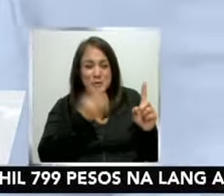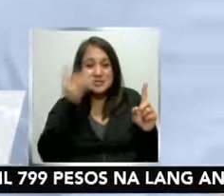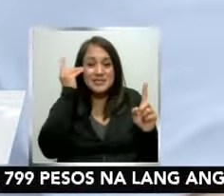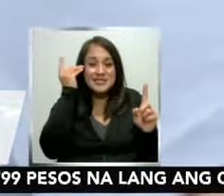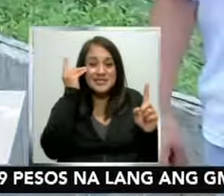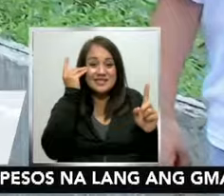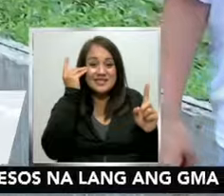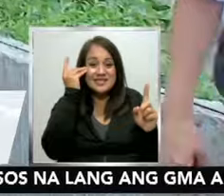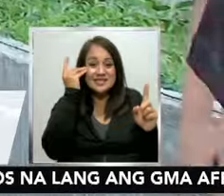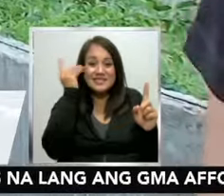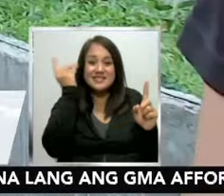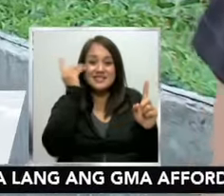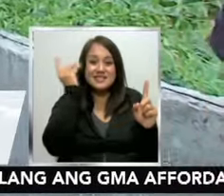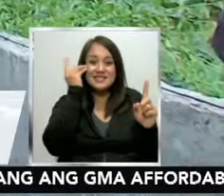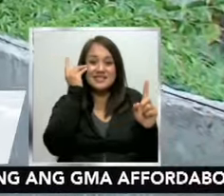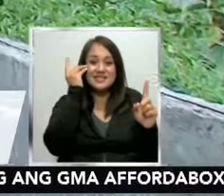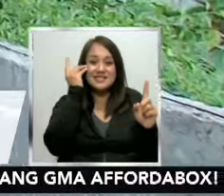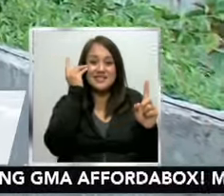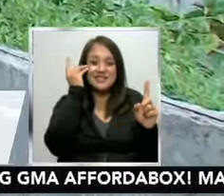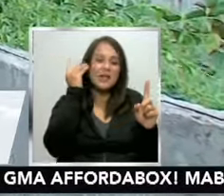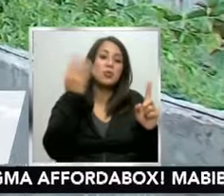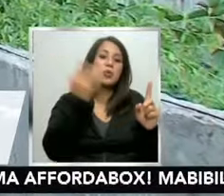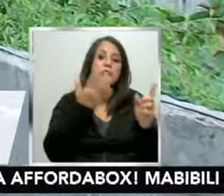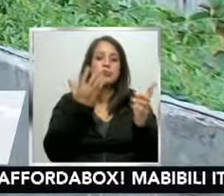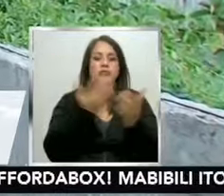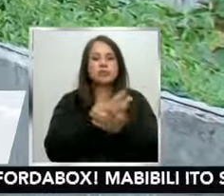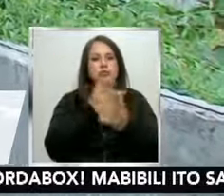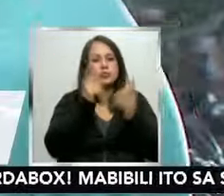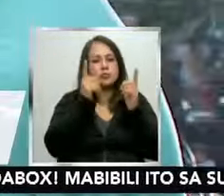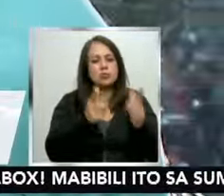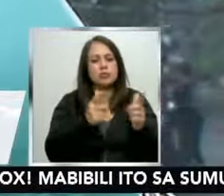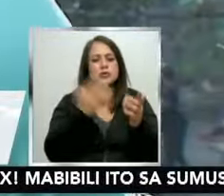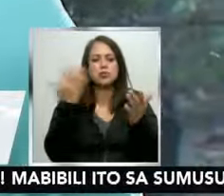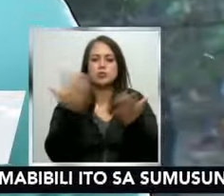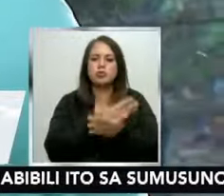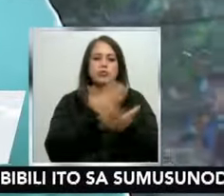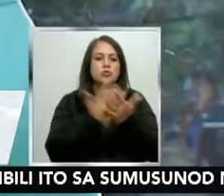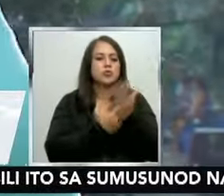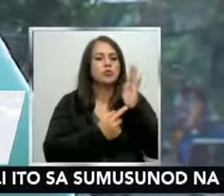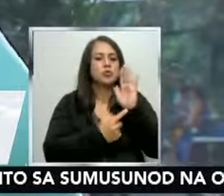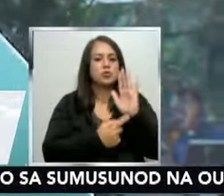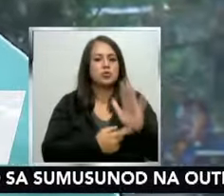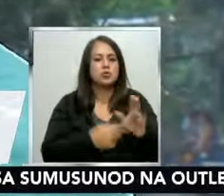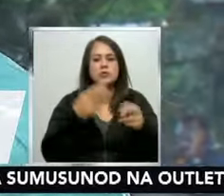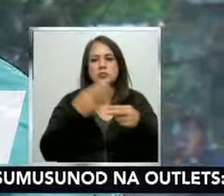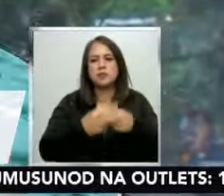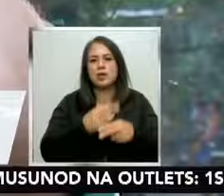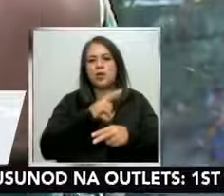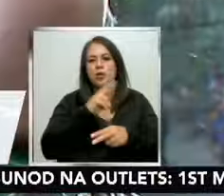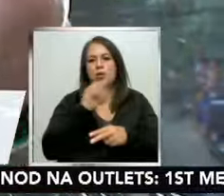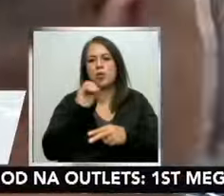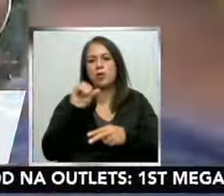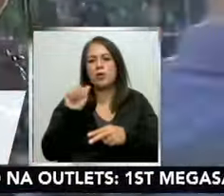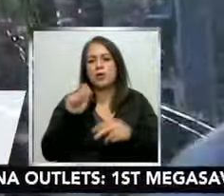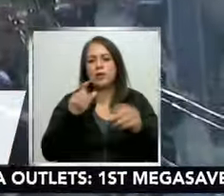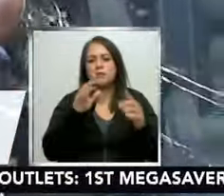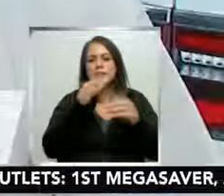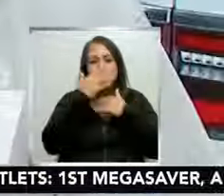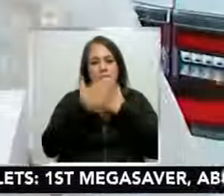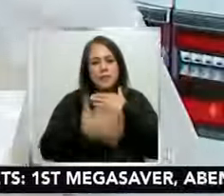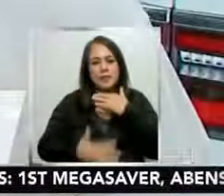pala. Ito ang look ni Ding Dong sa bago niyang series na Royal Blood para sa karakter niyang